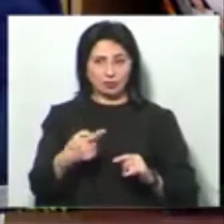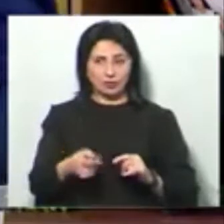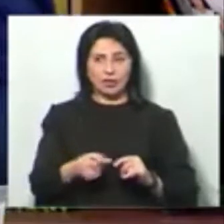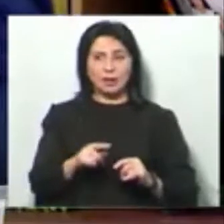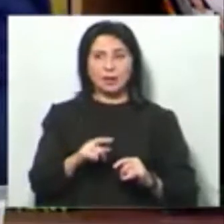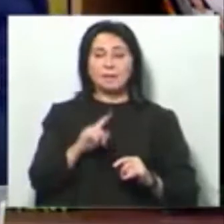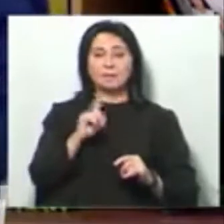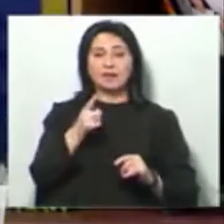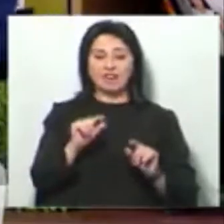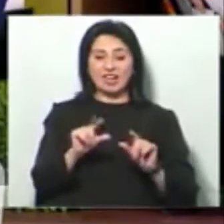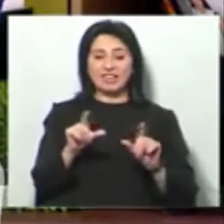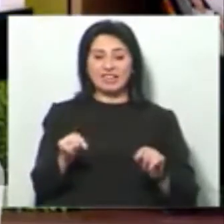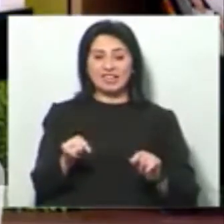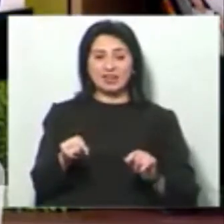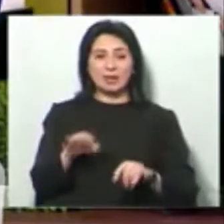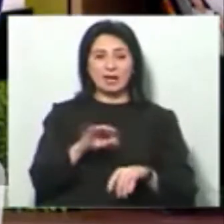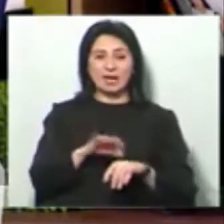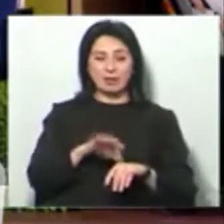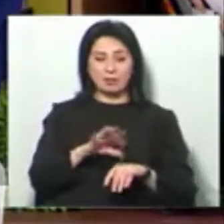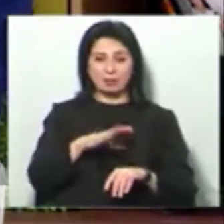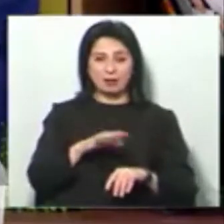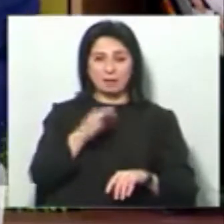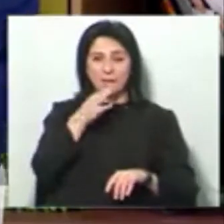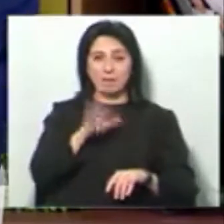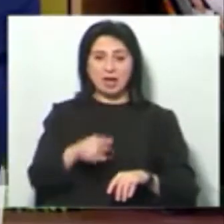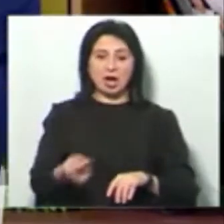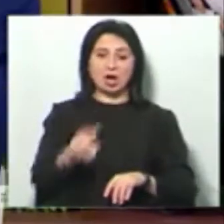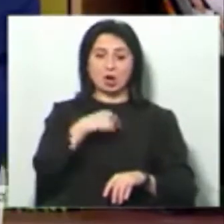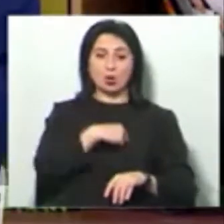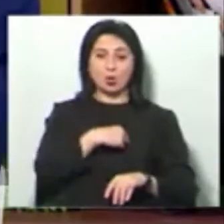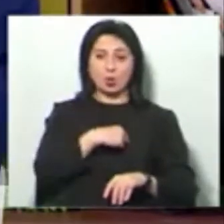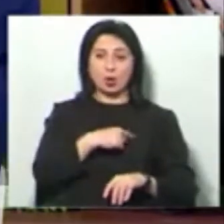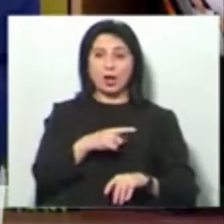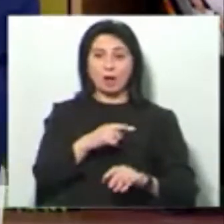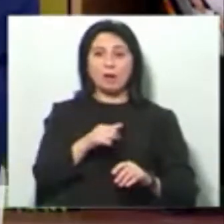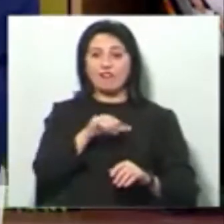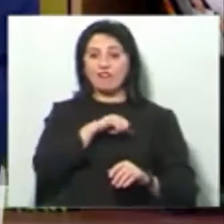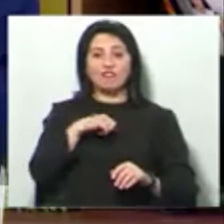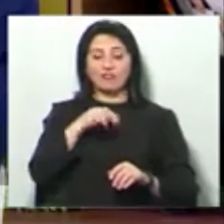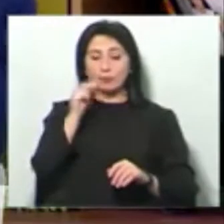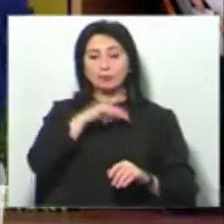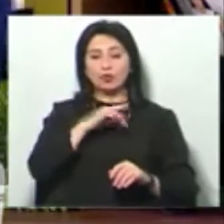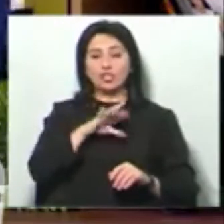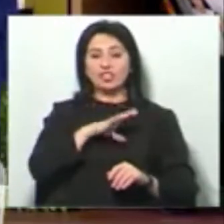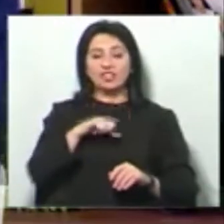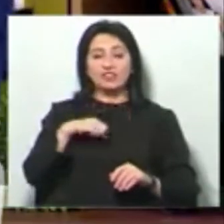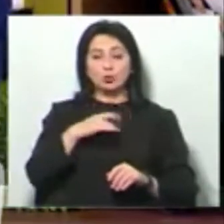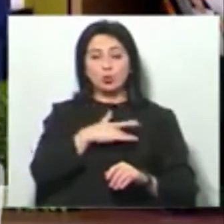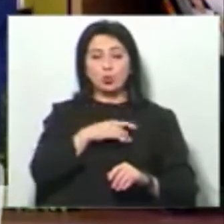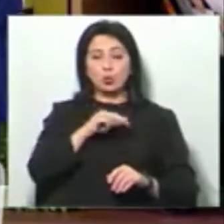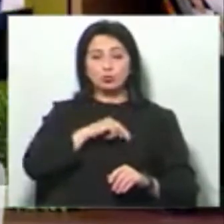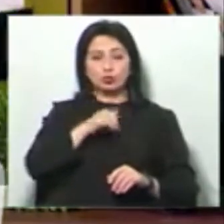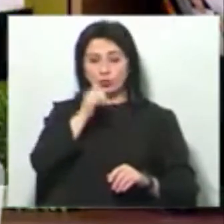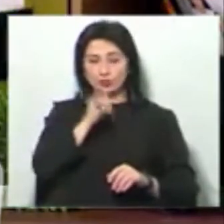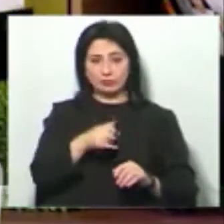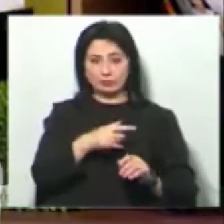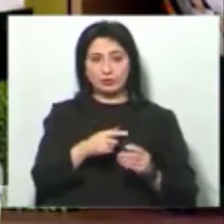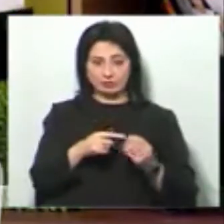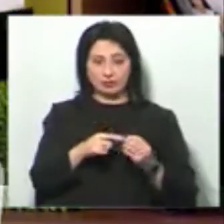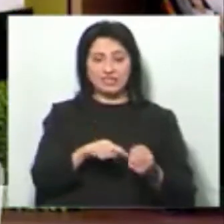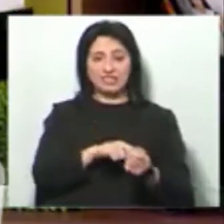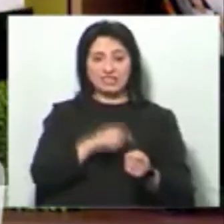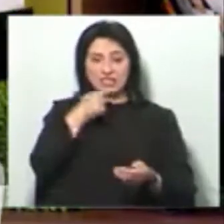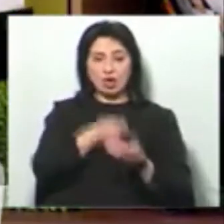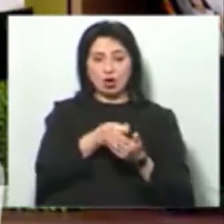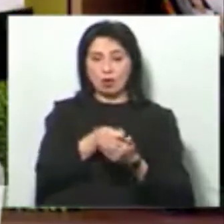პირველადად თირკმელი დაზიანდა და აქედან დაიწყო თირკმლის უკმარისობა, არამედ სათანადოდ ვერ მუშაობს გულის კუნთი და ვერ მიეწოდება და აქედან გამომდინარე